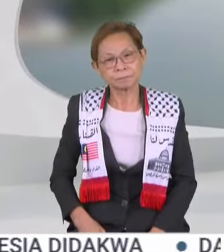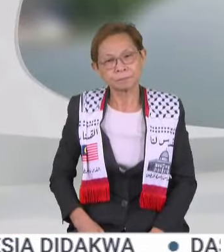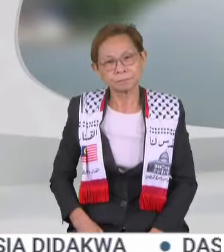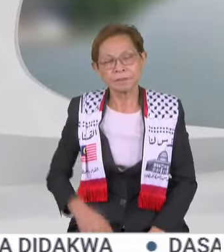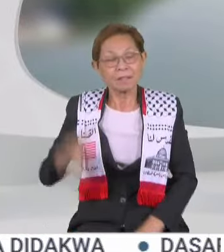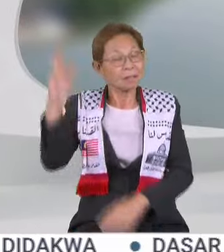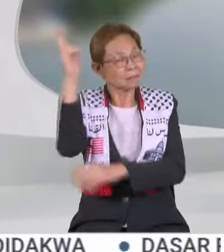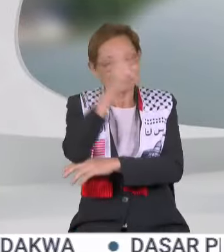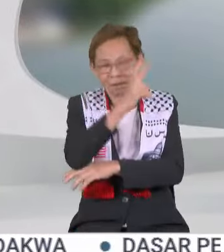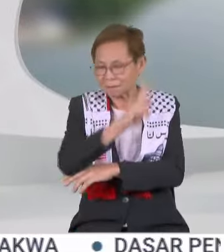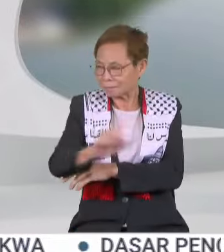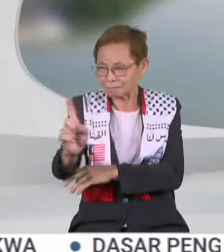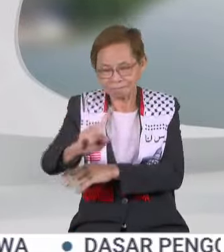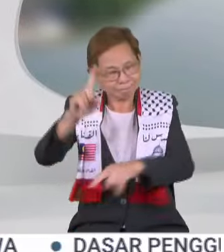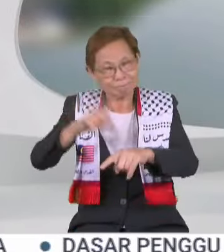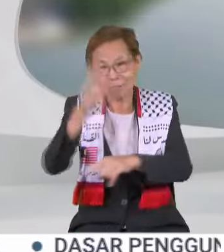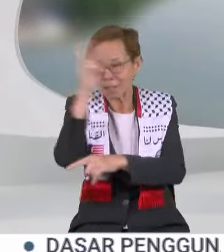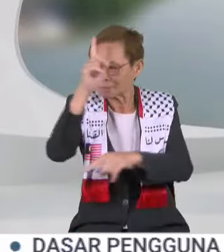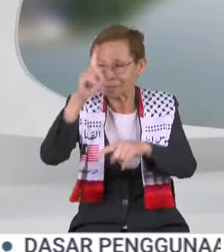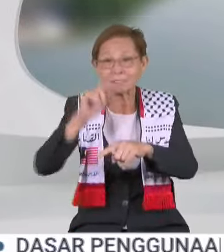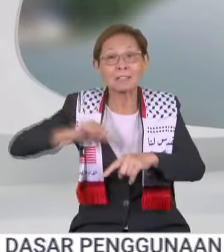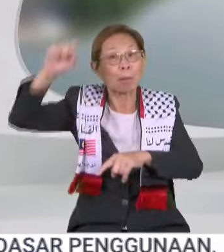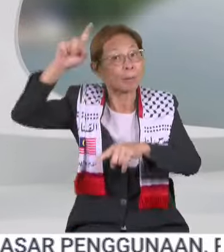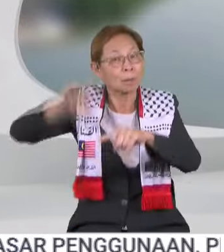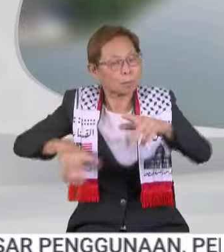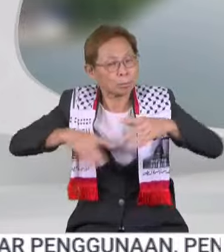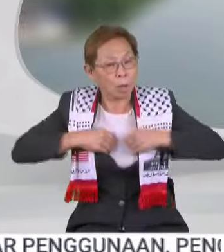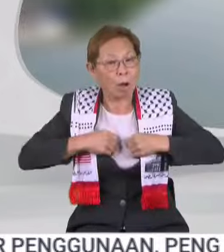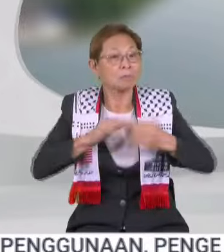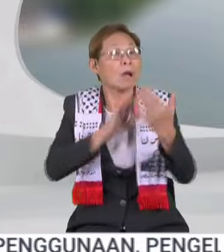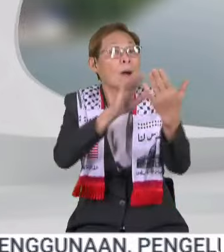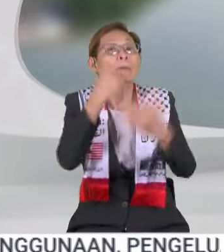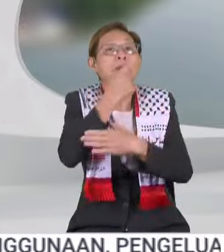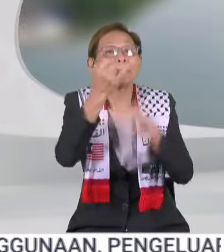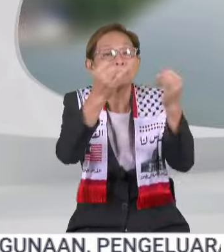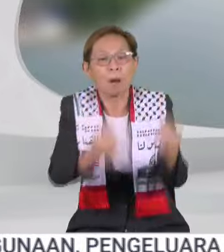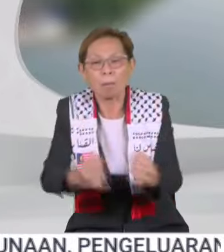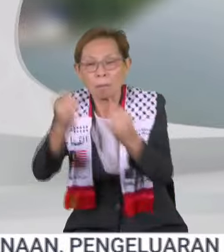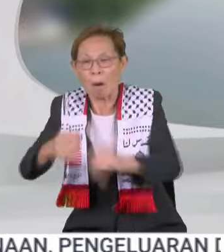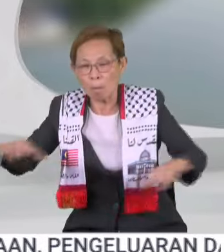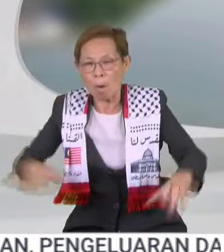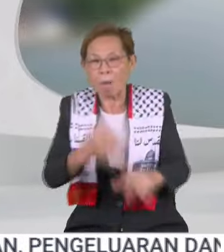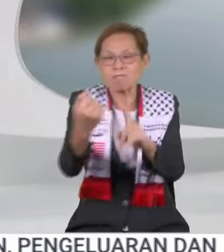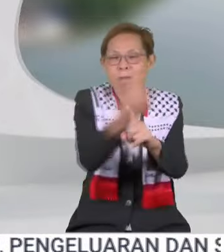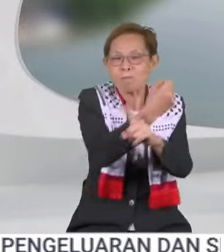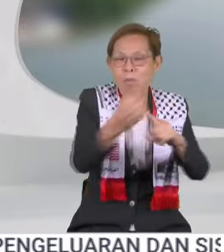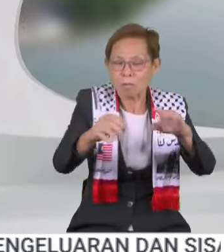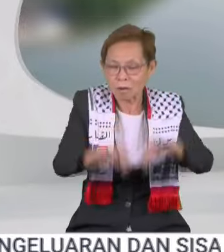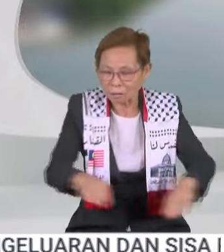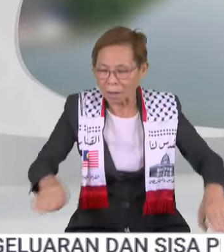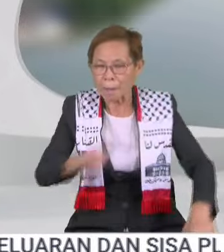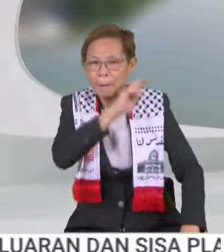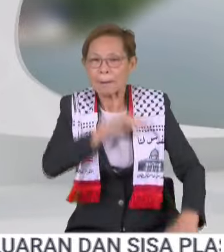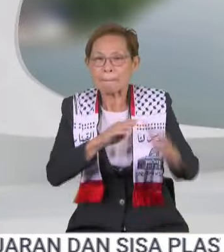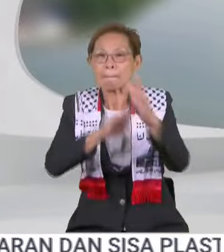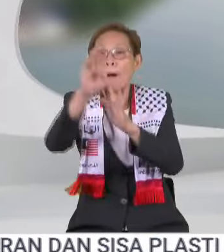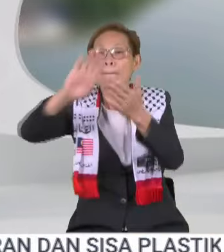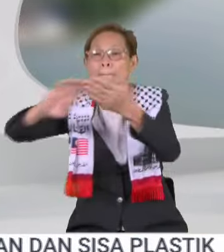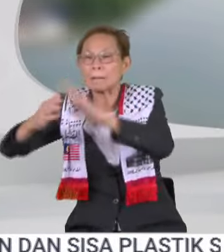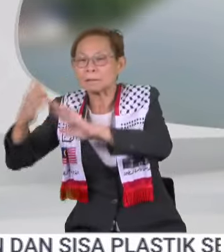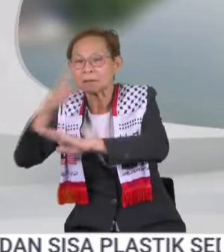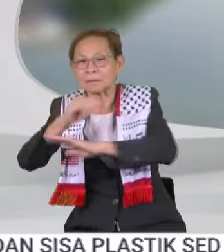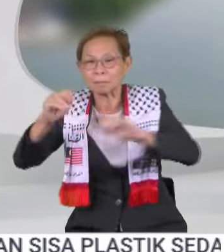Kerajaan tidak akan berkompromi terhadap mana-mana individu yang melakukan kesalahan mendera kanak-kanak. Menteri Pembangunan